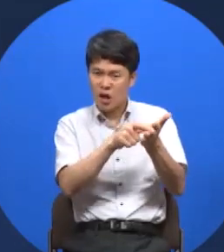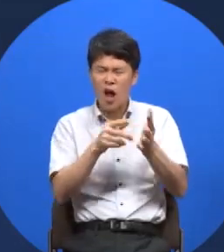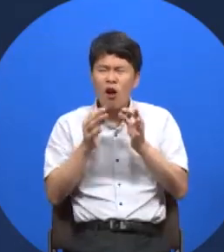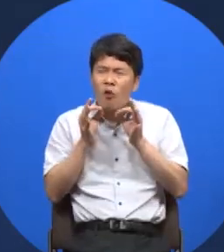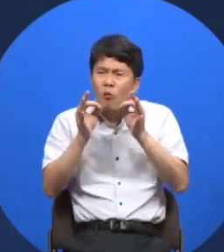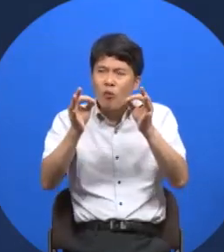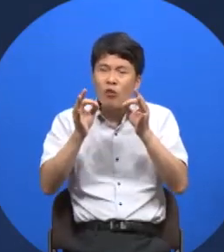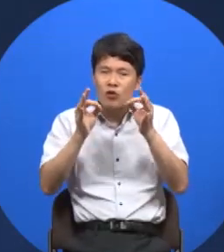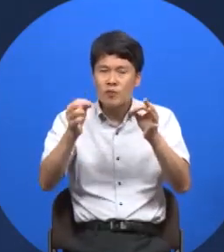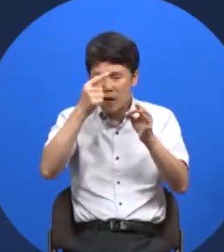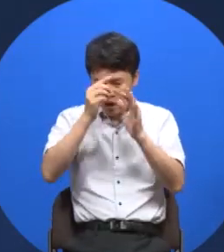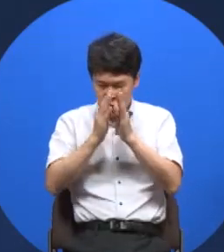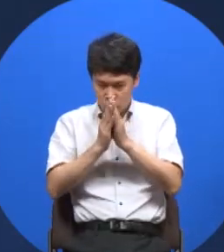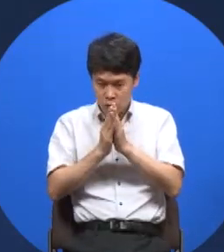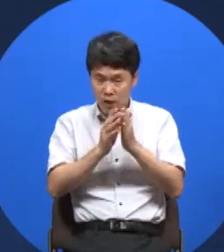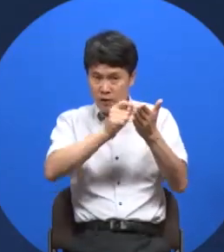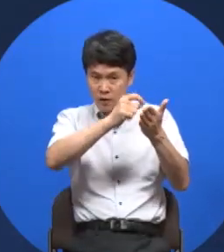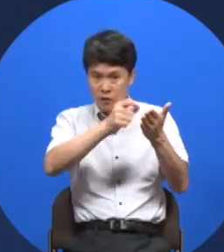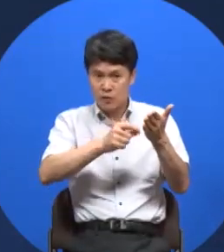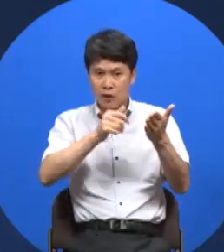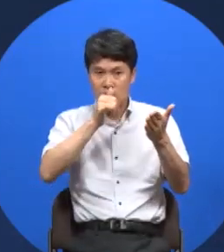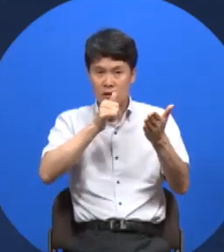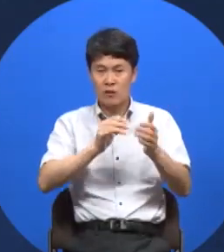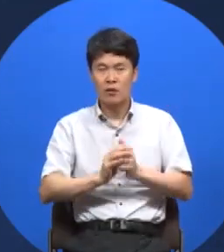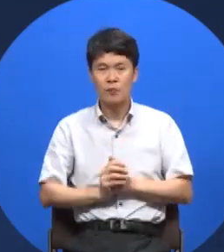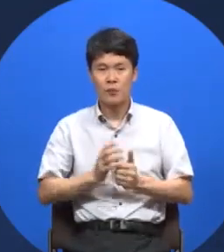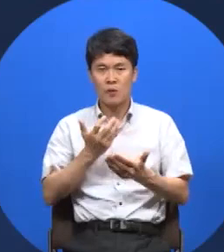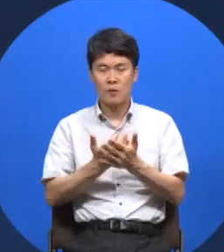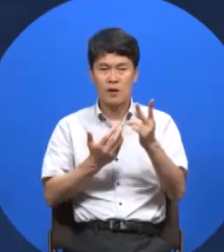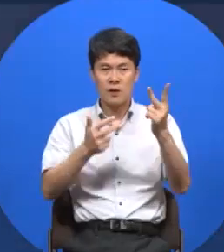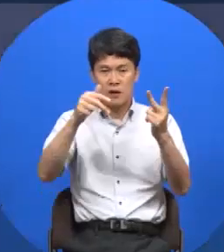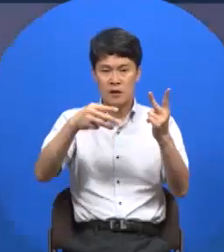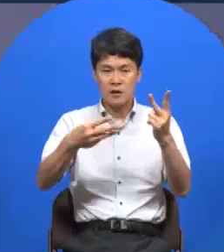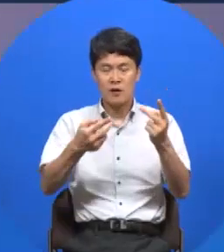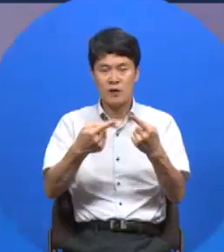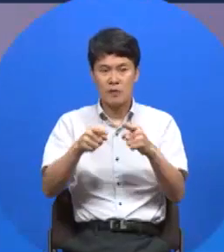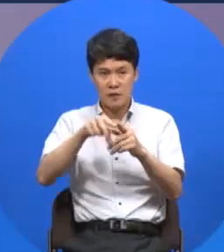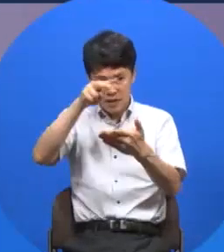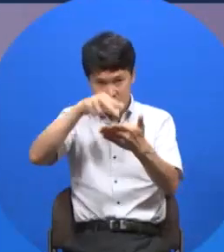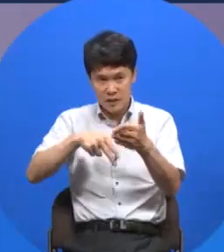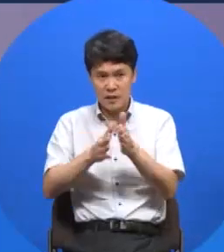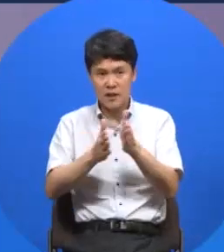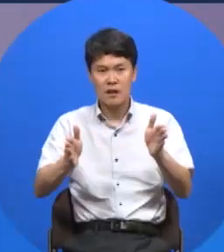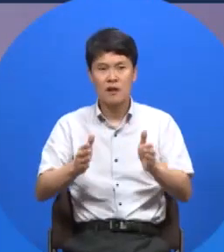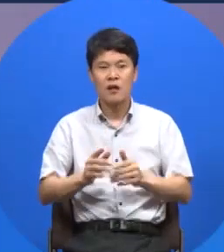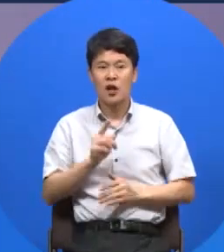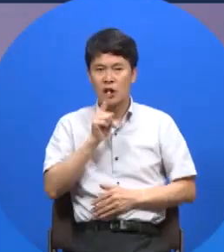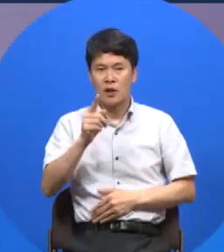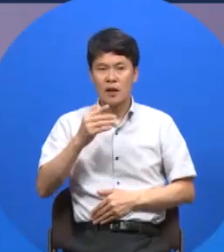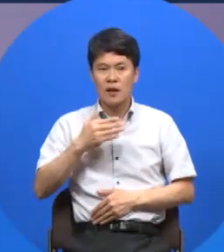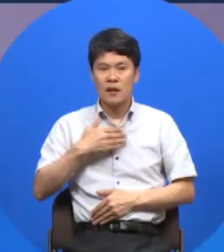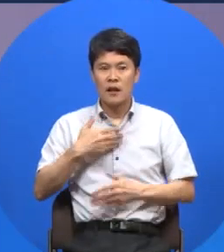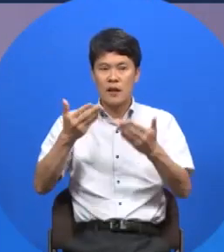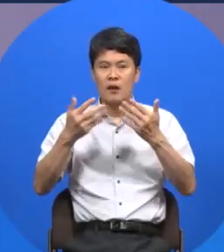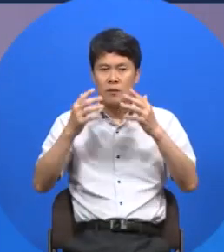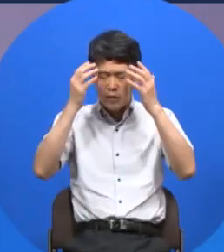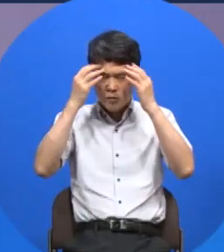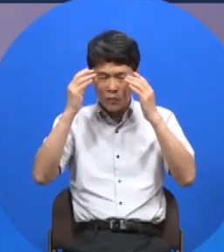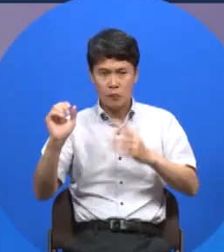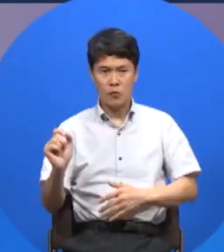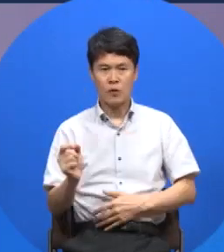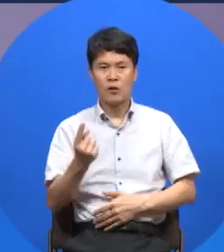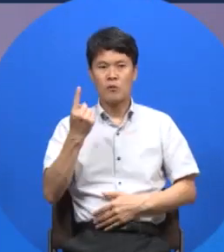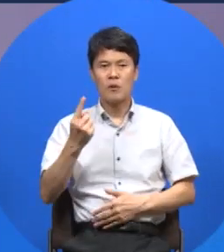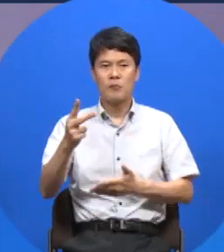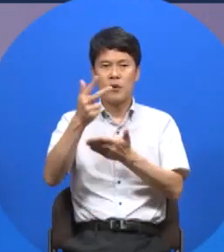부르짖음의 기도였다라고 기록합니다. 본문의 2절의 말씀을 같이 읽을까요? 다 같이 시작. 이르되 내가